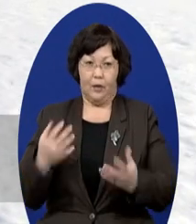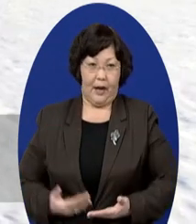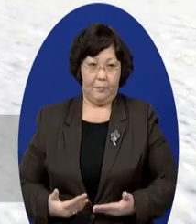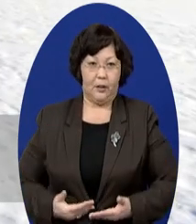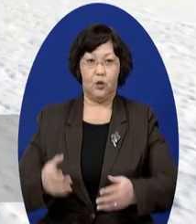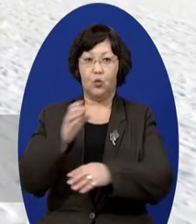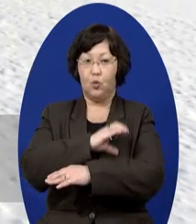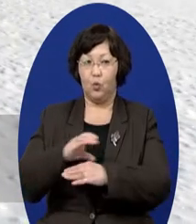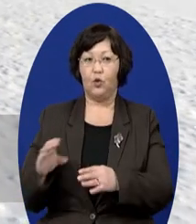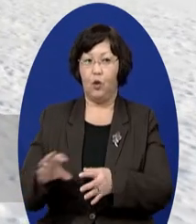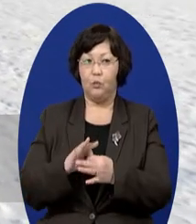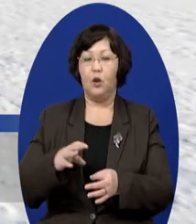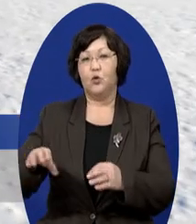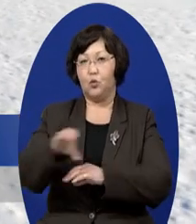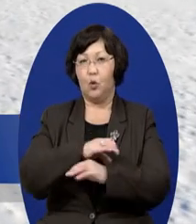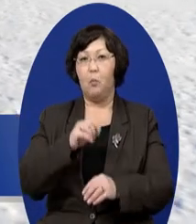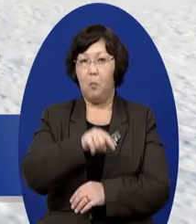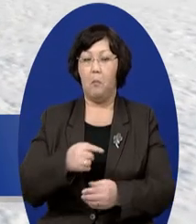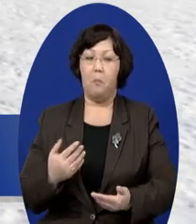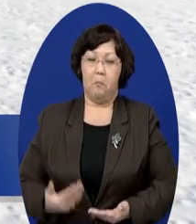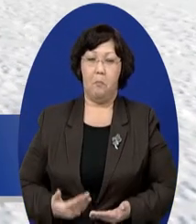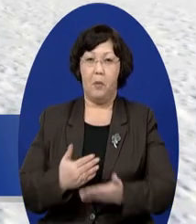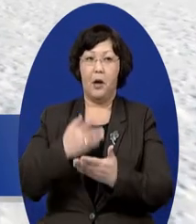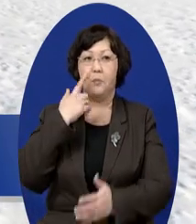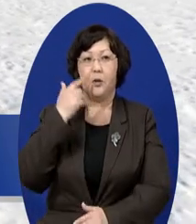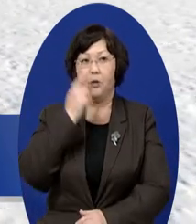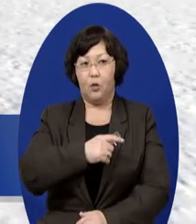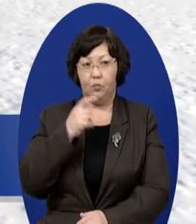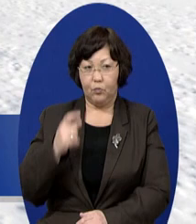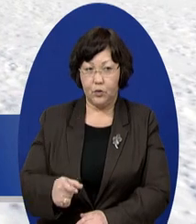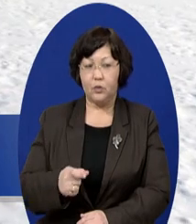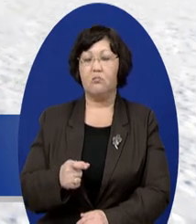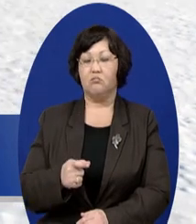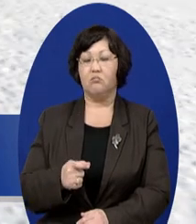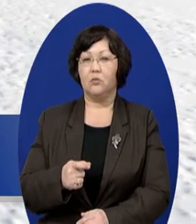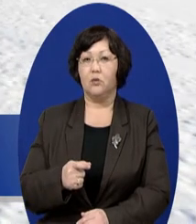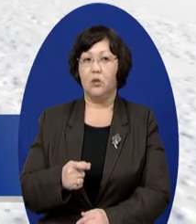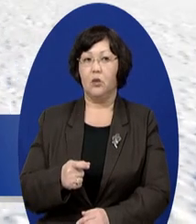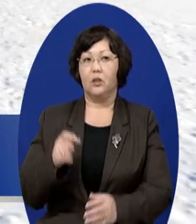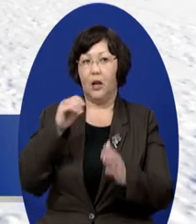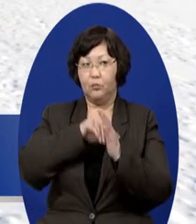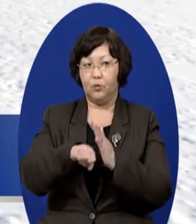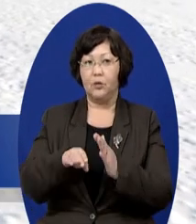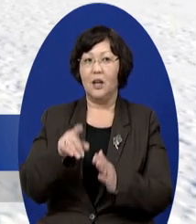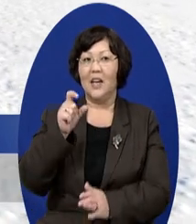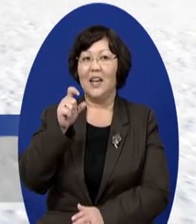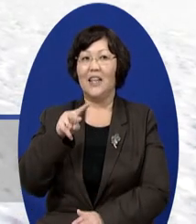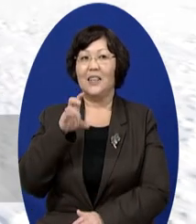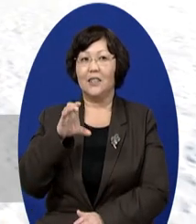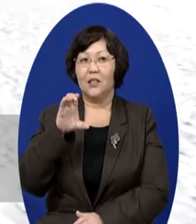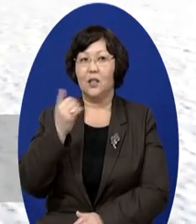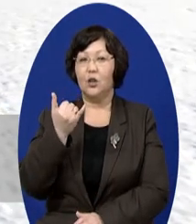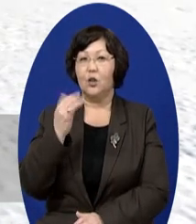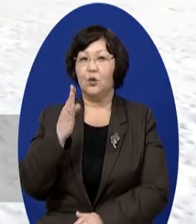сургалтаа уялдуулад энд байгаа сумынхаа ялангуяа эмгтээчүүд дээр их хөвшин түшиглээд тийм совдэл эсний совдэл